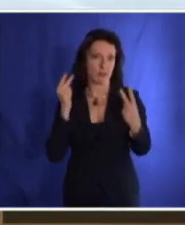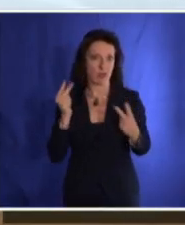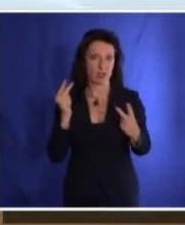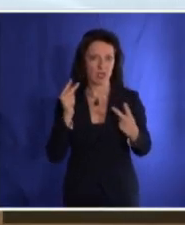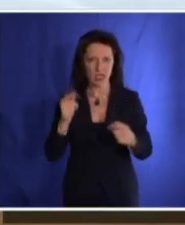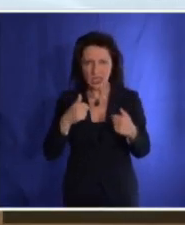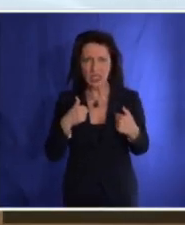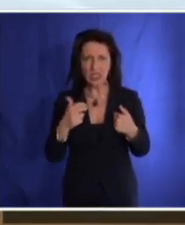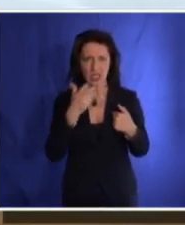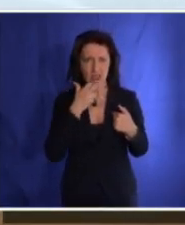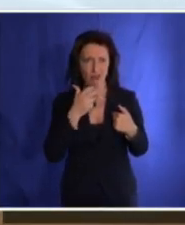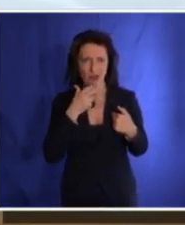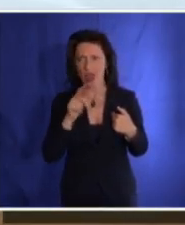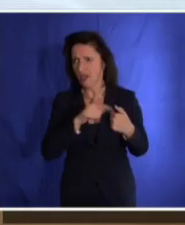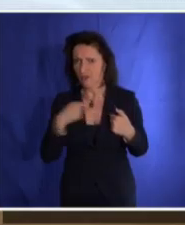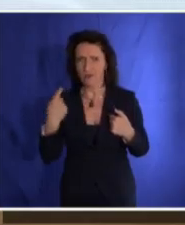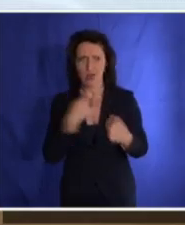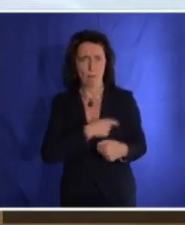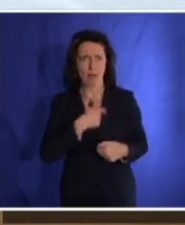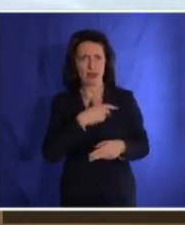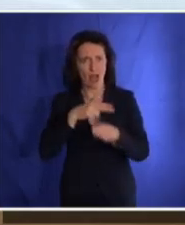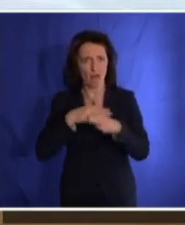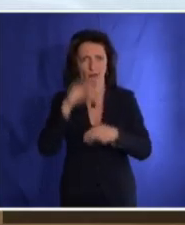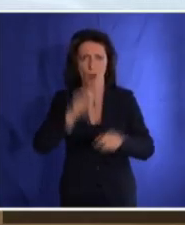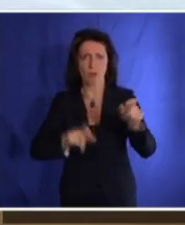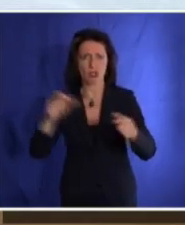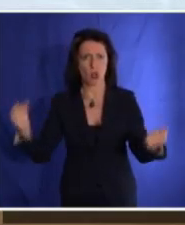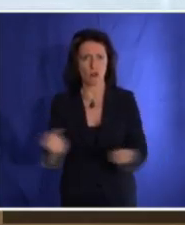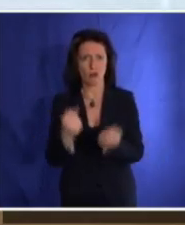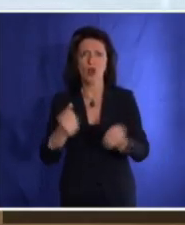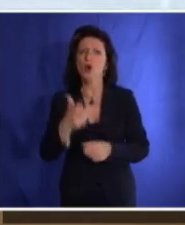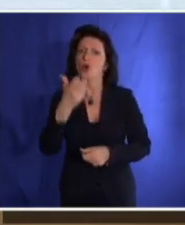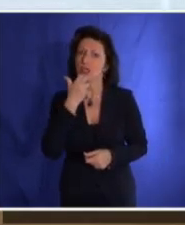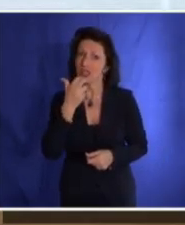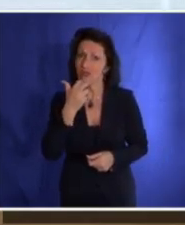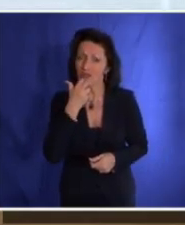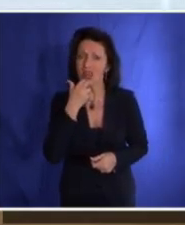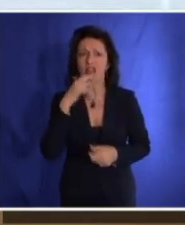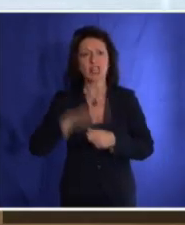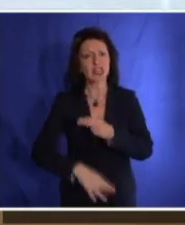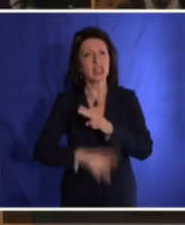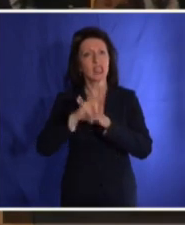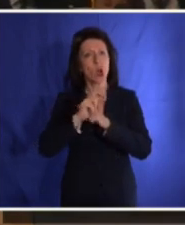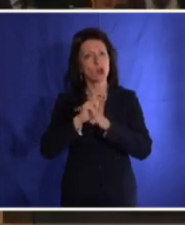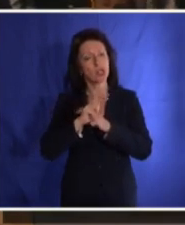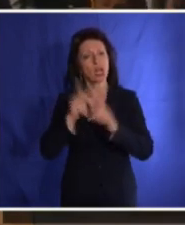die Fleißigen sind und ich will, dass Niederösterreich das Land für die Tüchtigen ist.